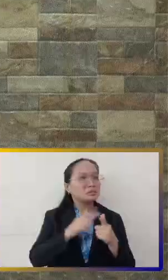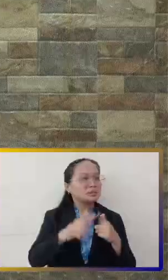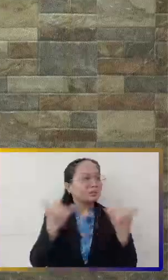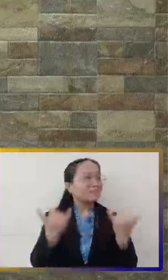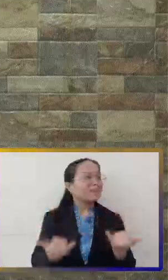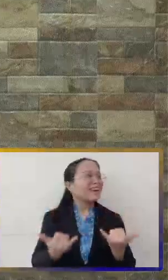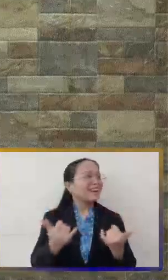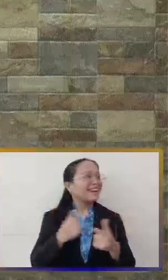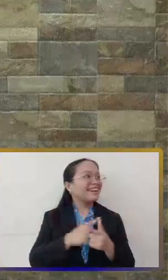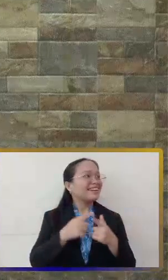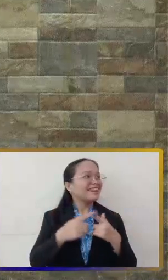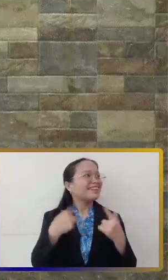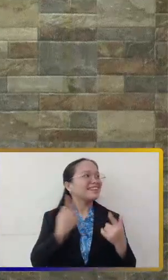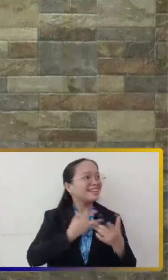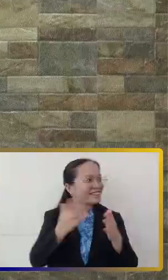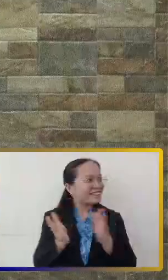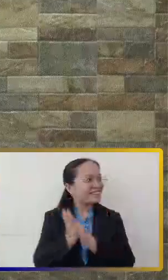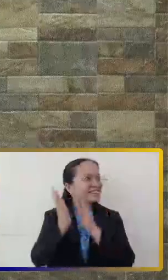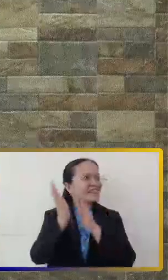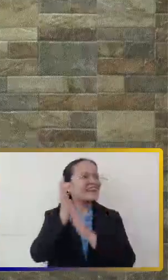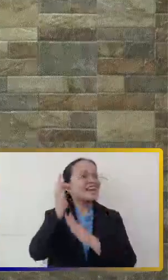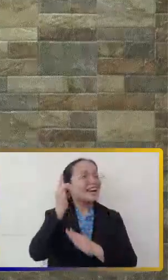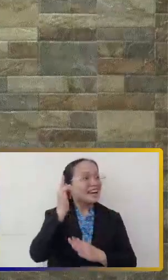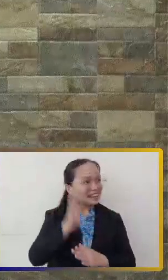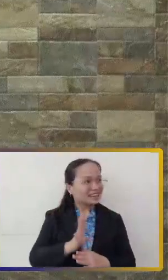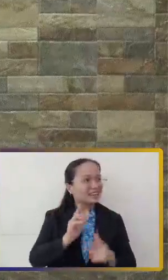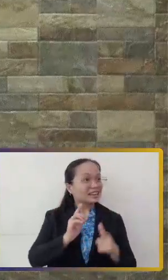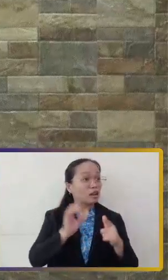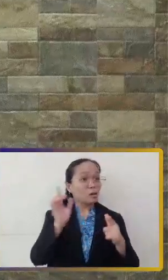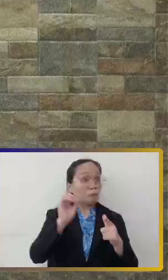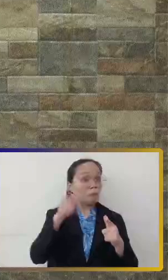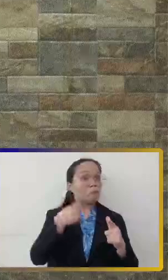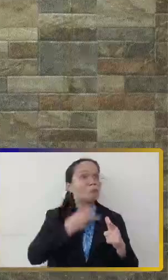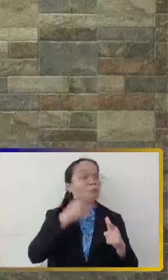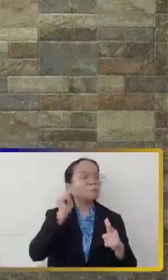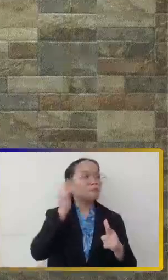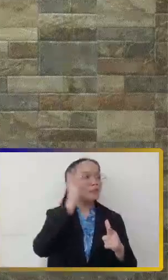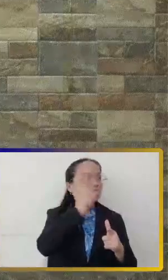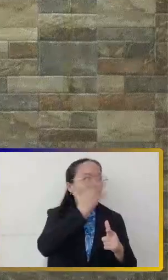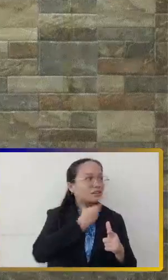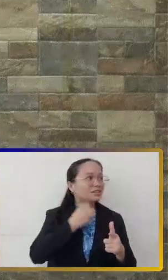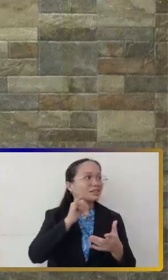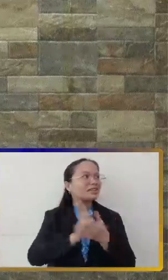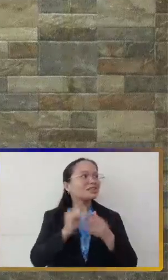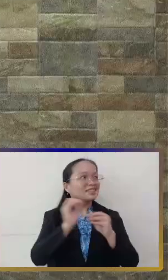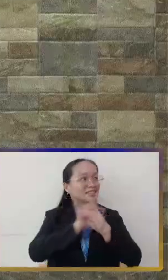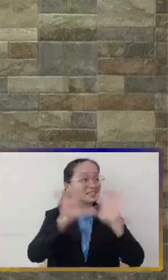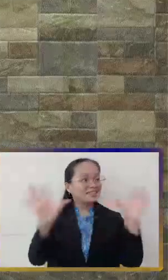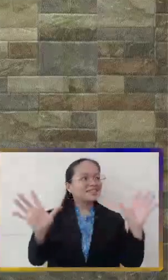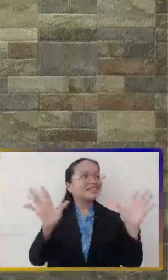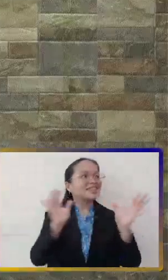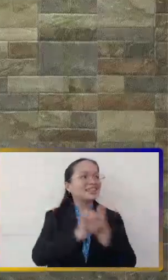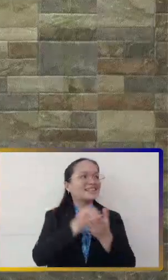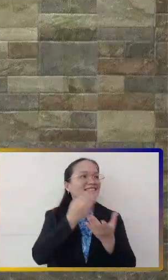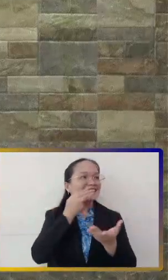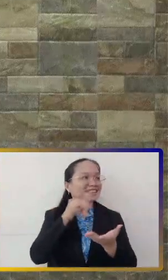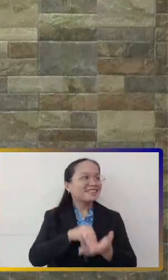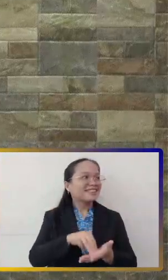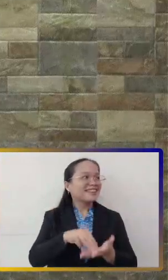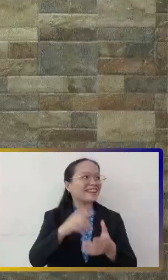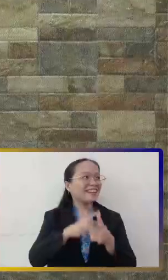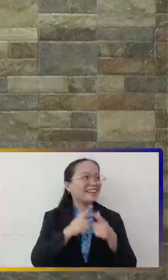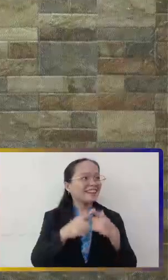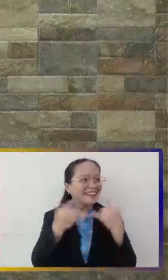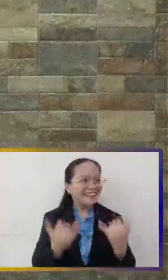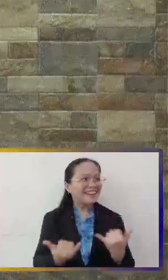tayo ay mapapurihan. No? Ang pinakamaganda ay maunawaan po natin ang mensahe. It doesn't matter